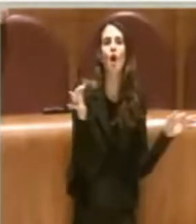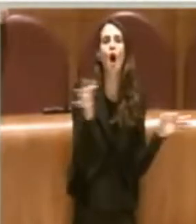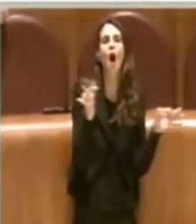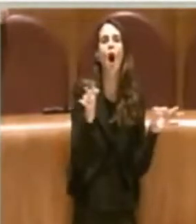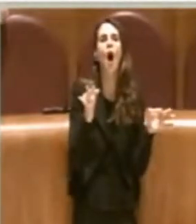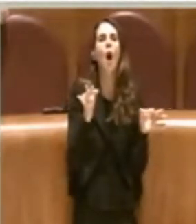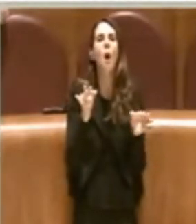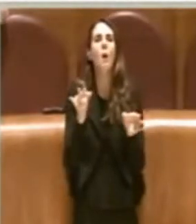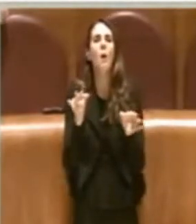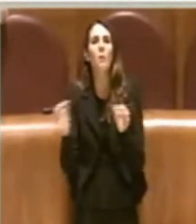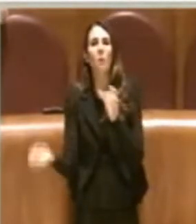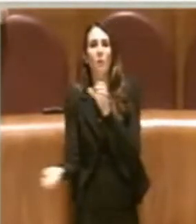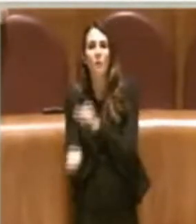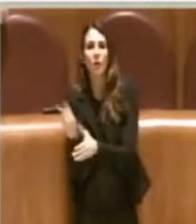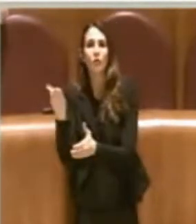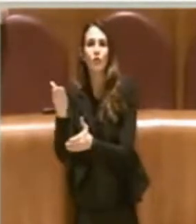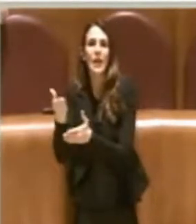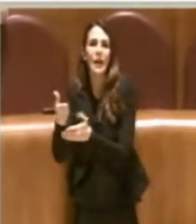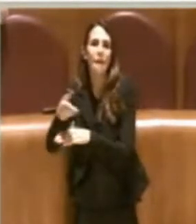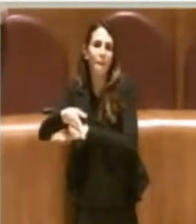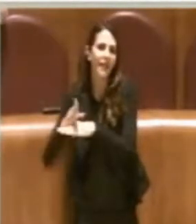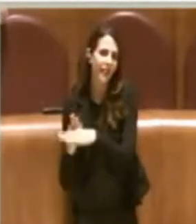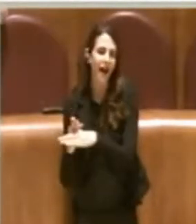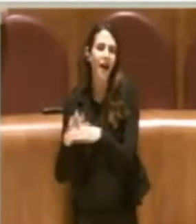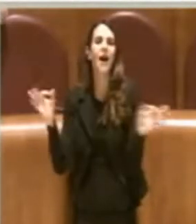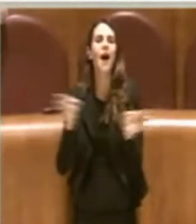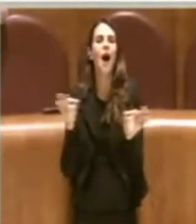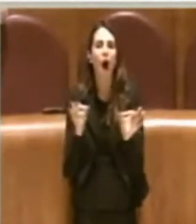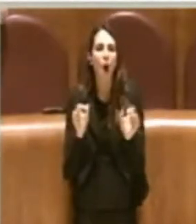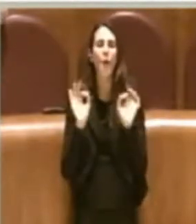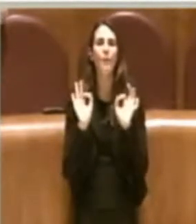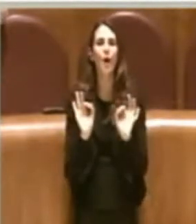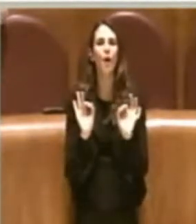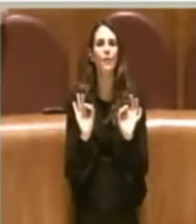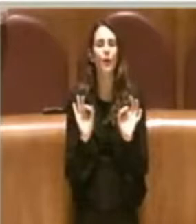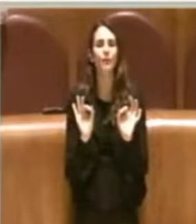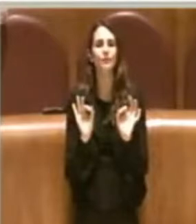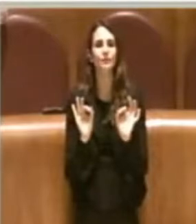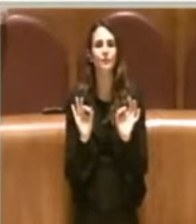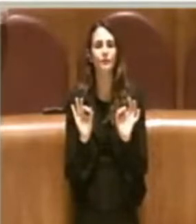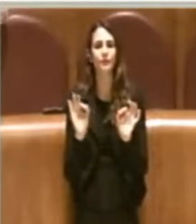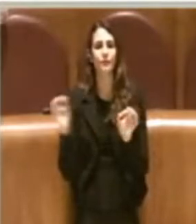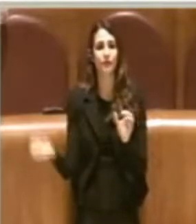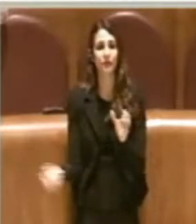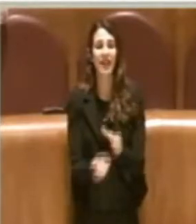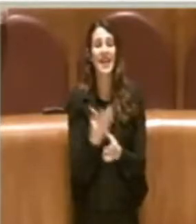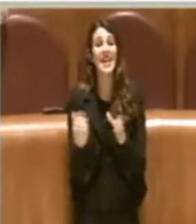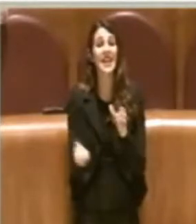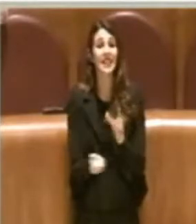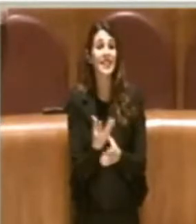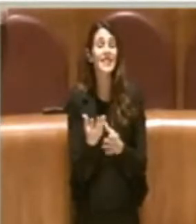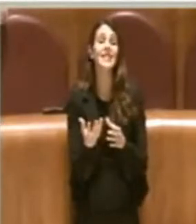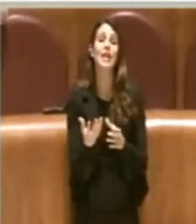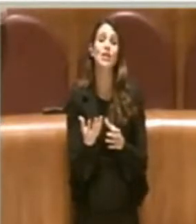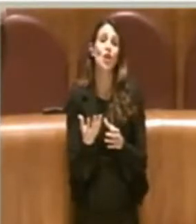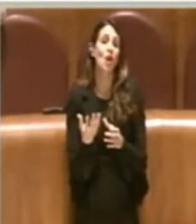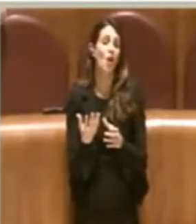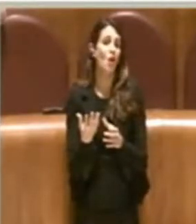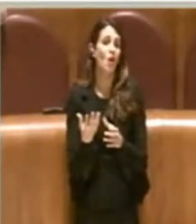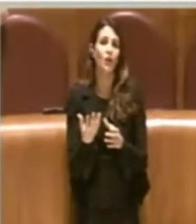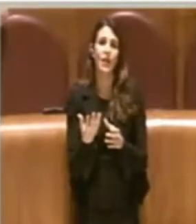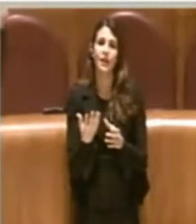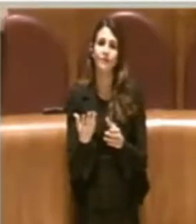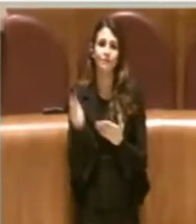parziale realizzazione delle stesse o anche ad una difforme realizzazione delle stesse opere a scomputo rispetto